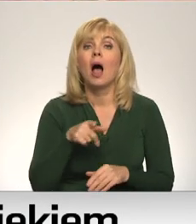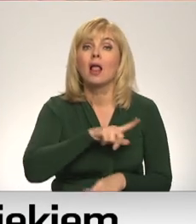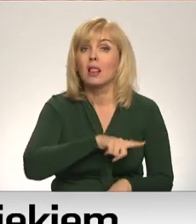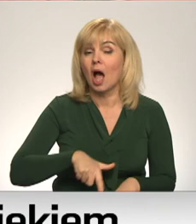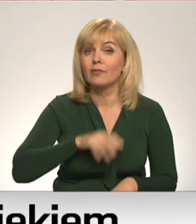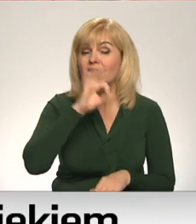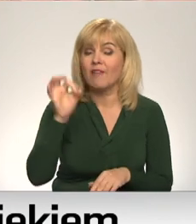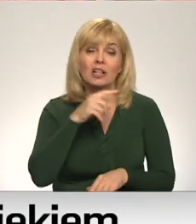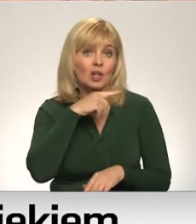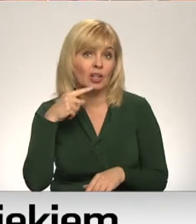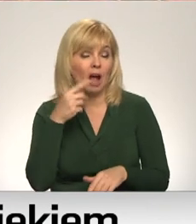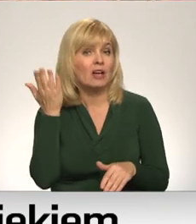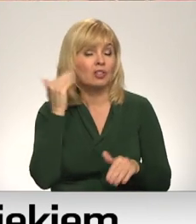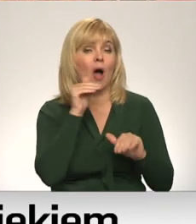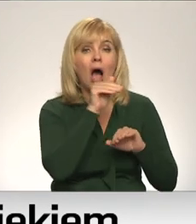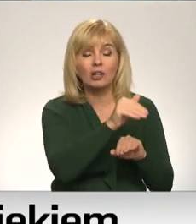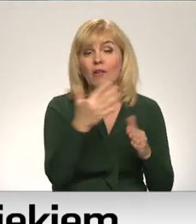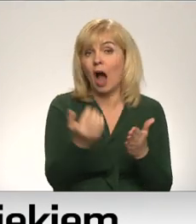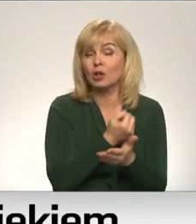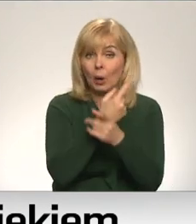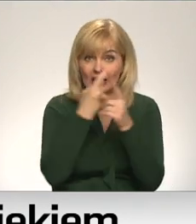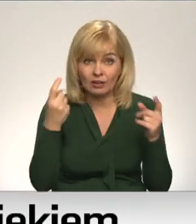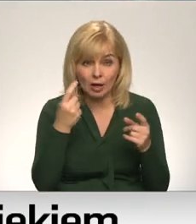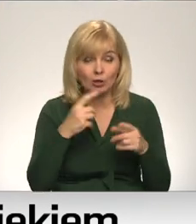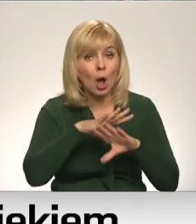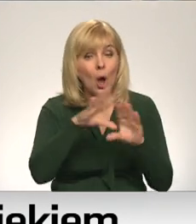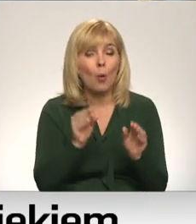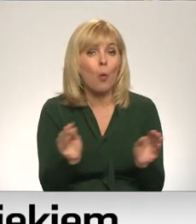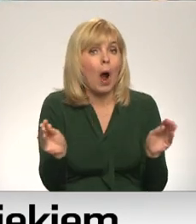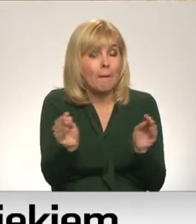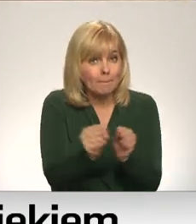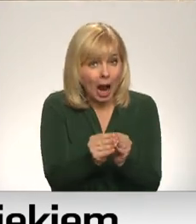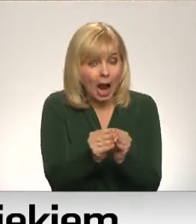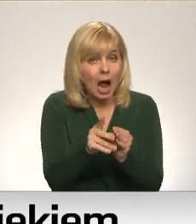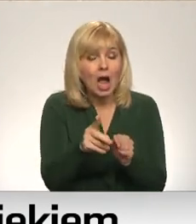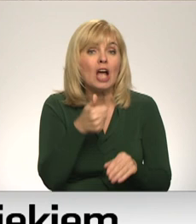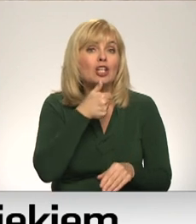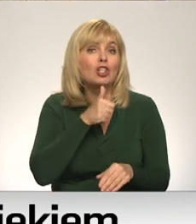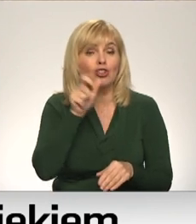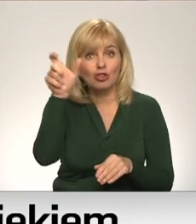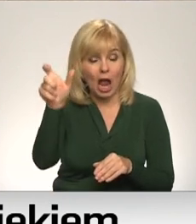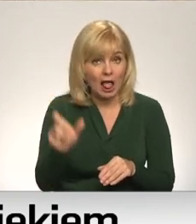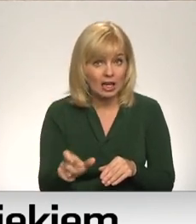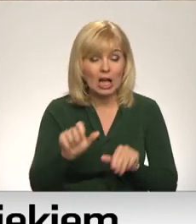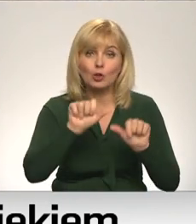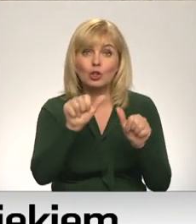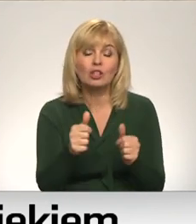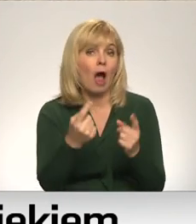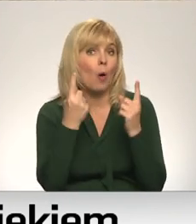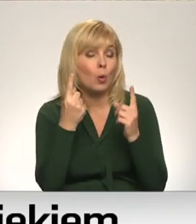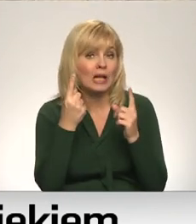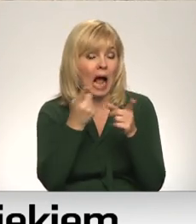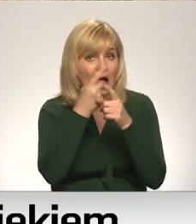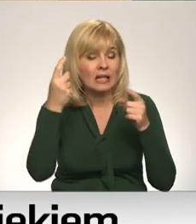Latvijas, Vācijas un Krievijas arhīvos atrasto informāciju liekot kopā kā mazus puzles gabaliņus, Ikšķilietis Kaspars Špēls izveidojis unikālu